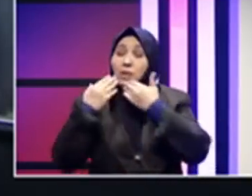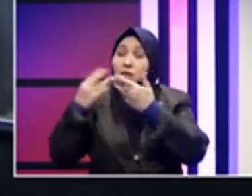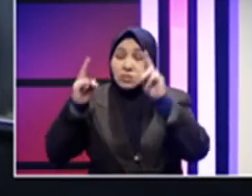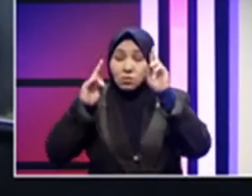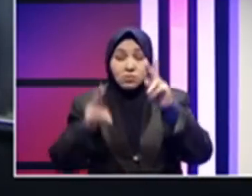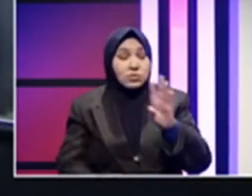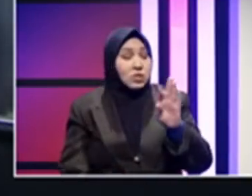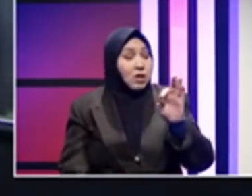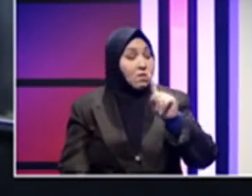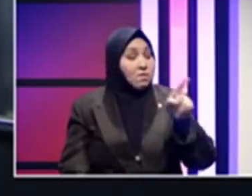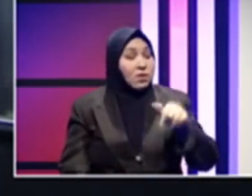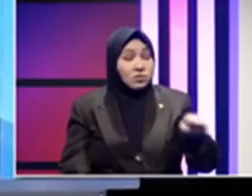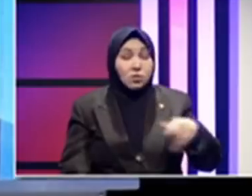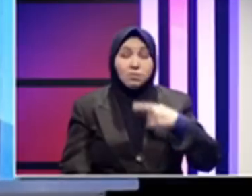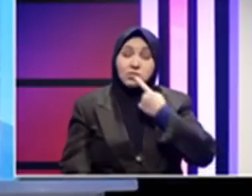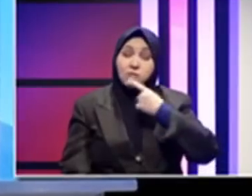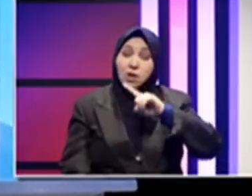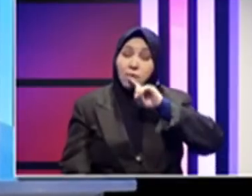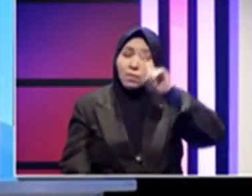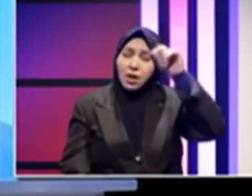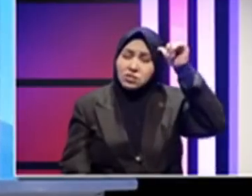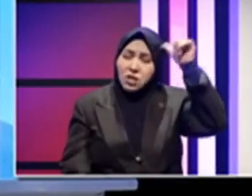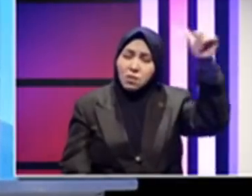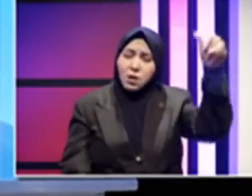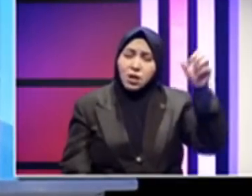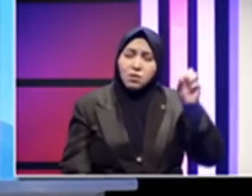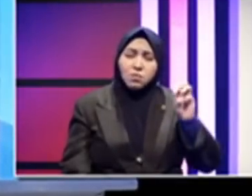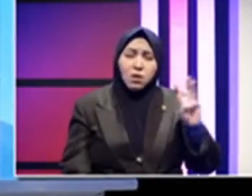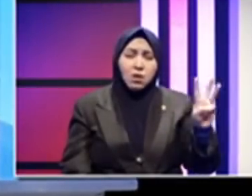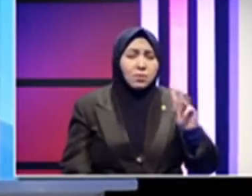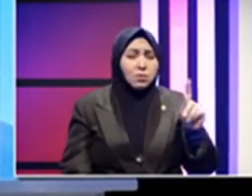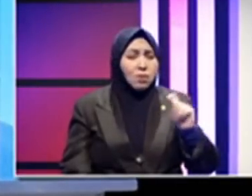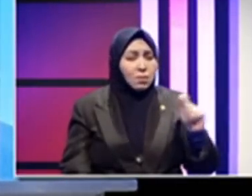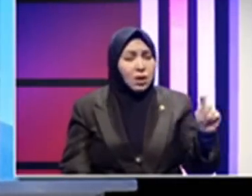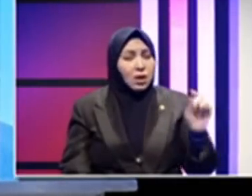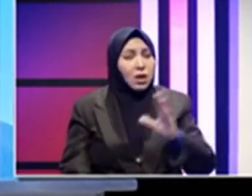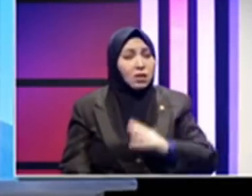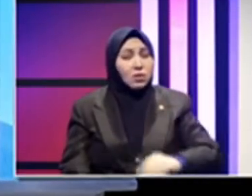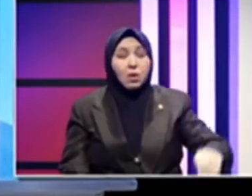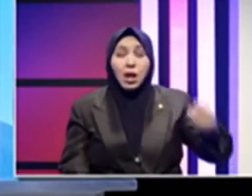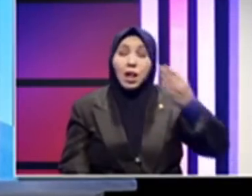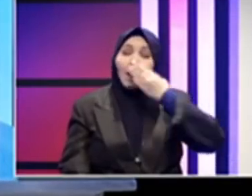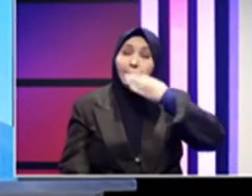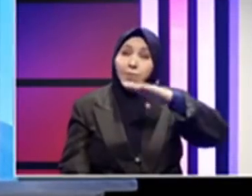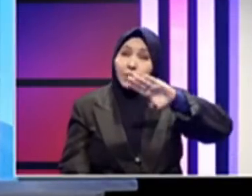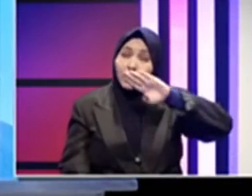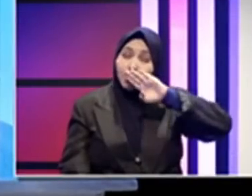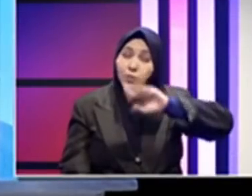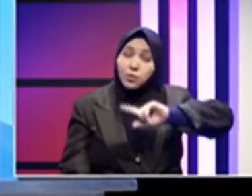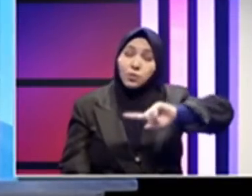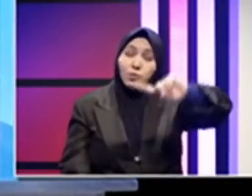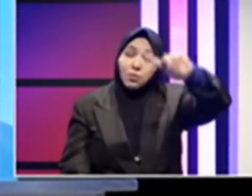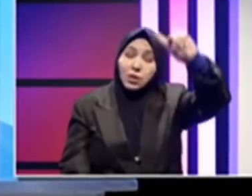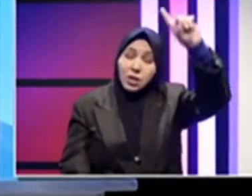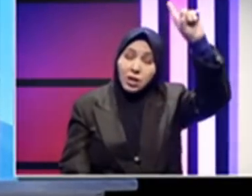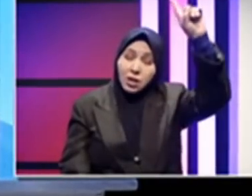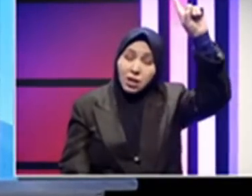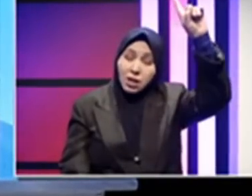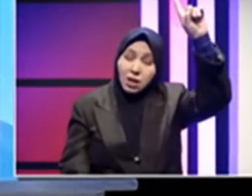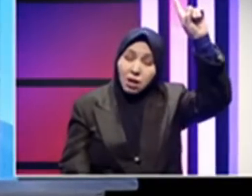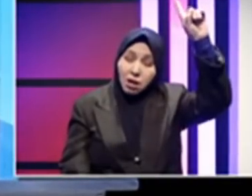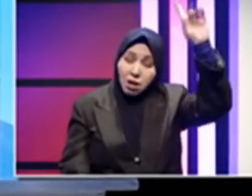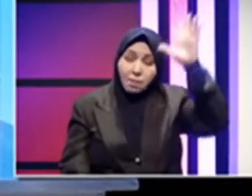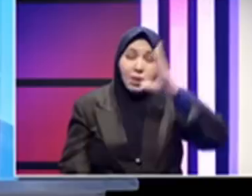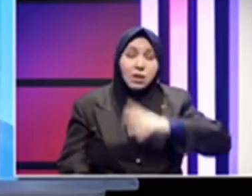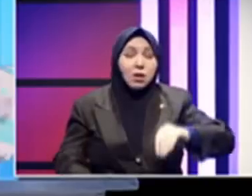Fazrul. Bismillahirrahmanirrahim. Assalamualaikum warahmatullahi wabarakatuh. Alhamdulillah wassalatu wassalamu ala Rasulillah wa ala alihi